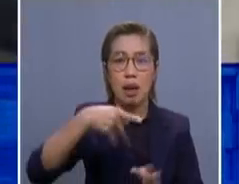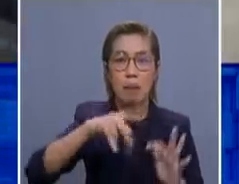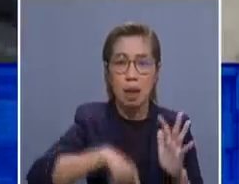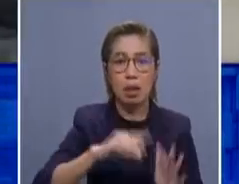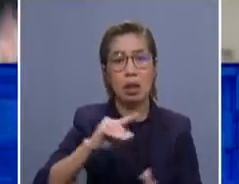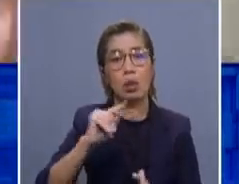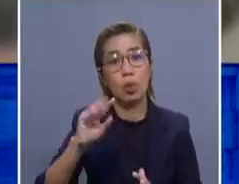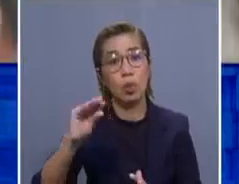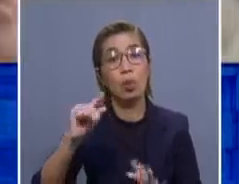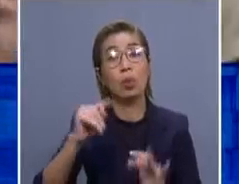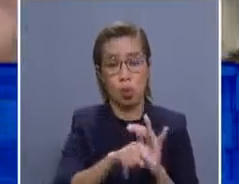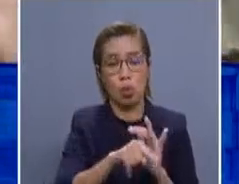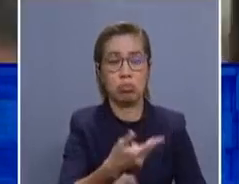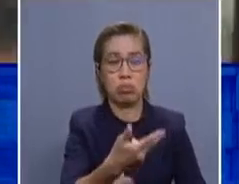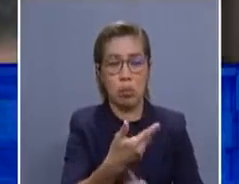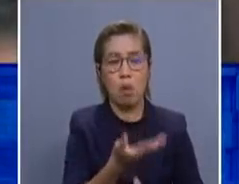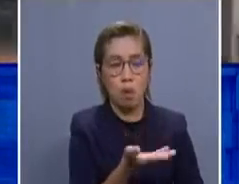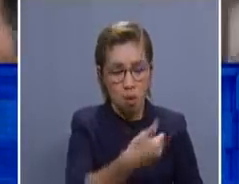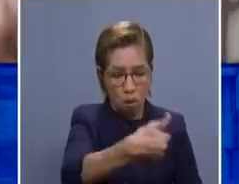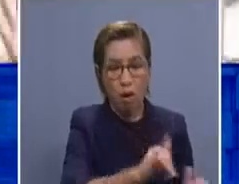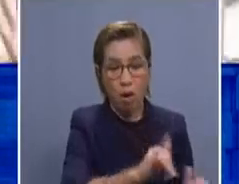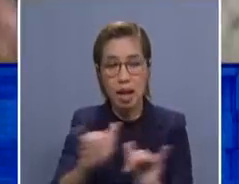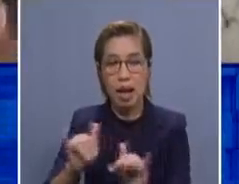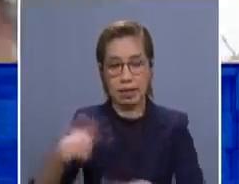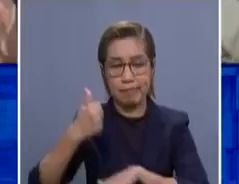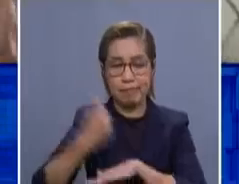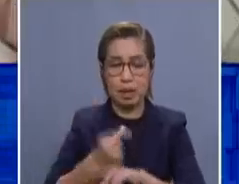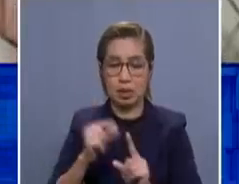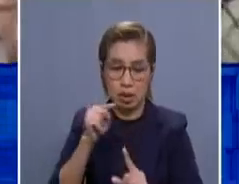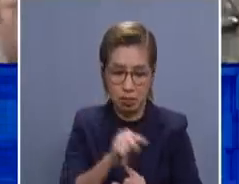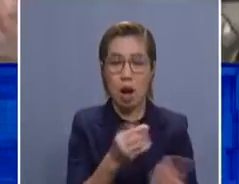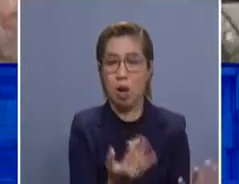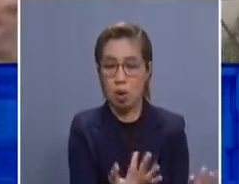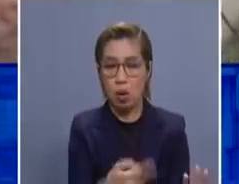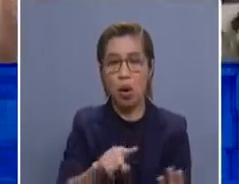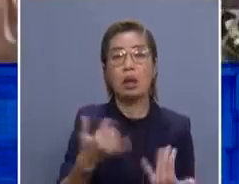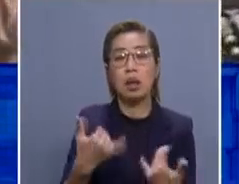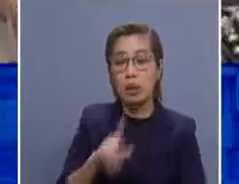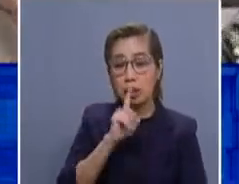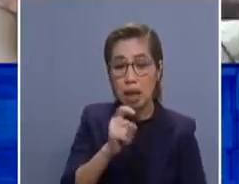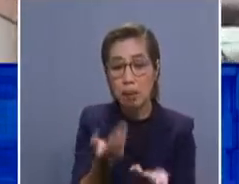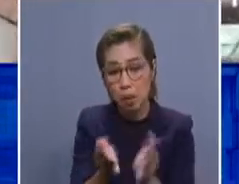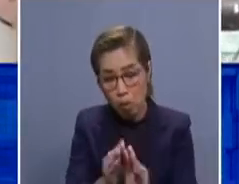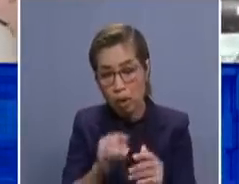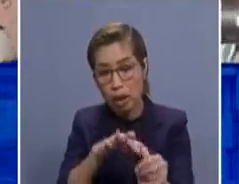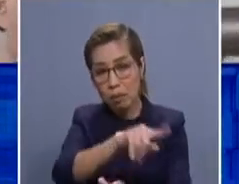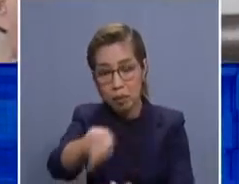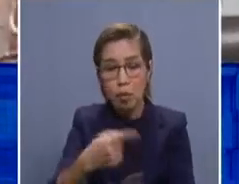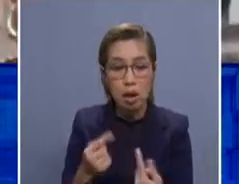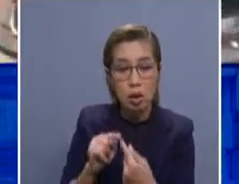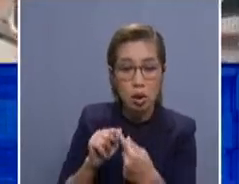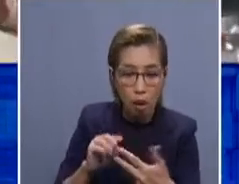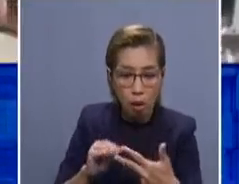ประกันตัวจะปรึกษากับทางครอบครัวของแกนนำอีกครั้งหลังจากนี้จะให้แกนนำทุกคนตัดสินใจรวมไปถึงแนวทางของการต่อสู้